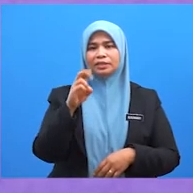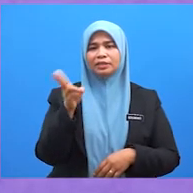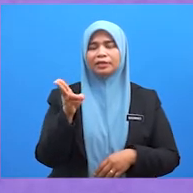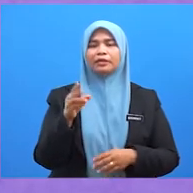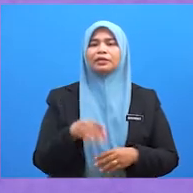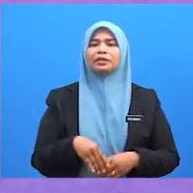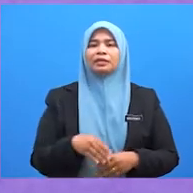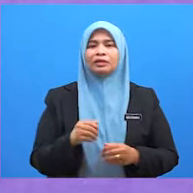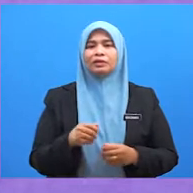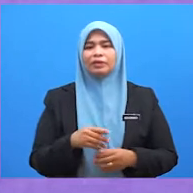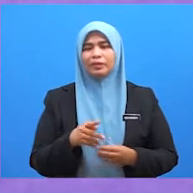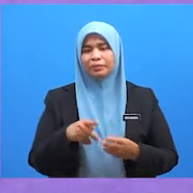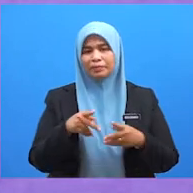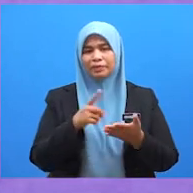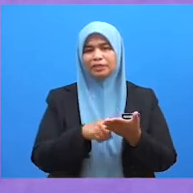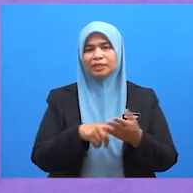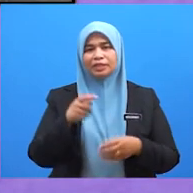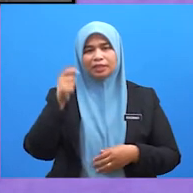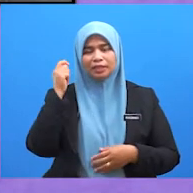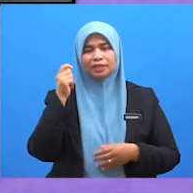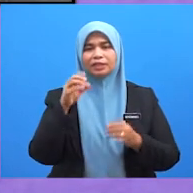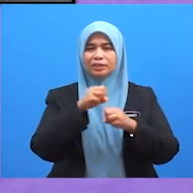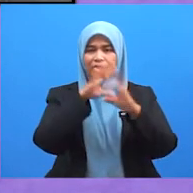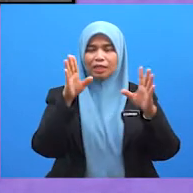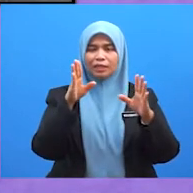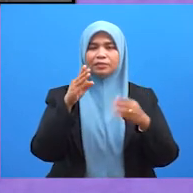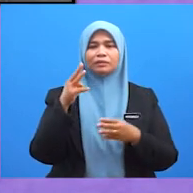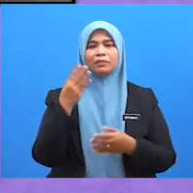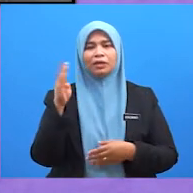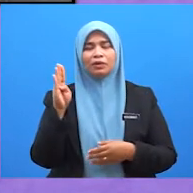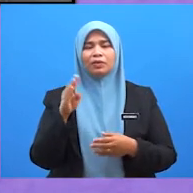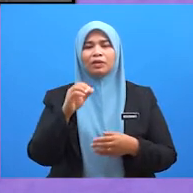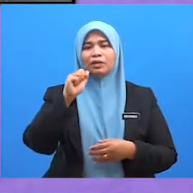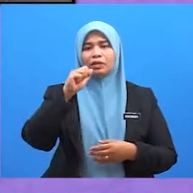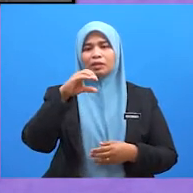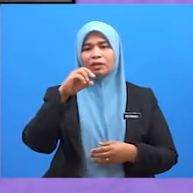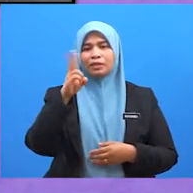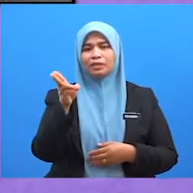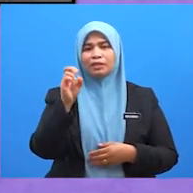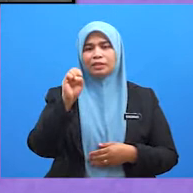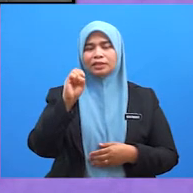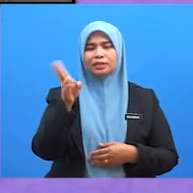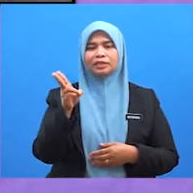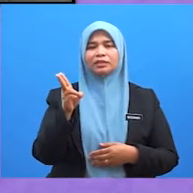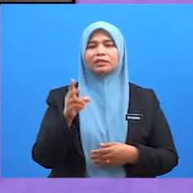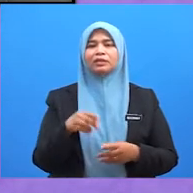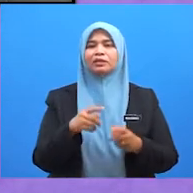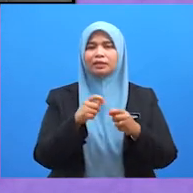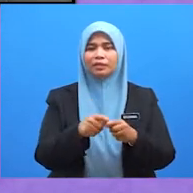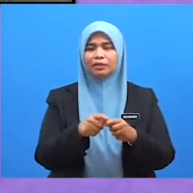Melalui perbincangan kita sebentar tadi, jelaslah bahawa Aceh sememangnya